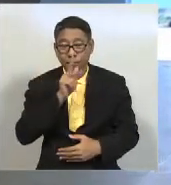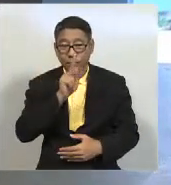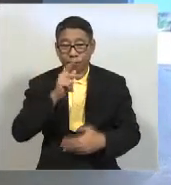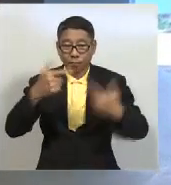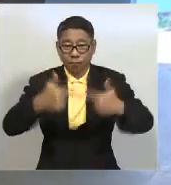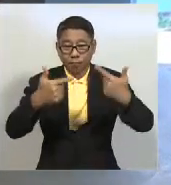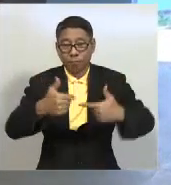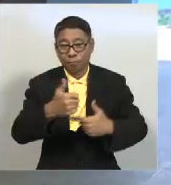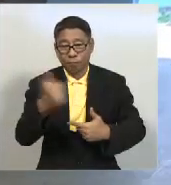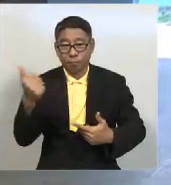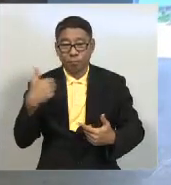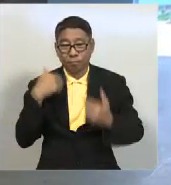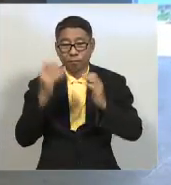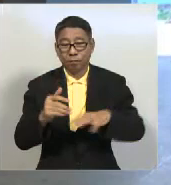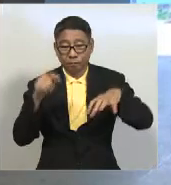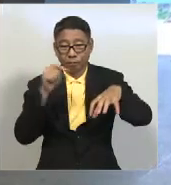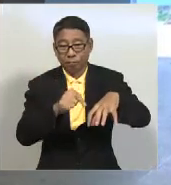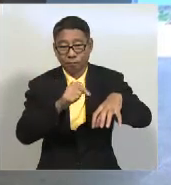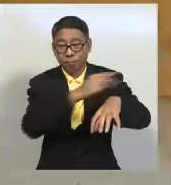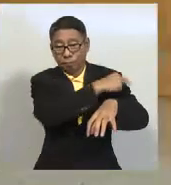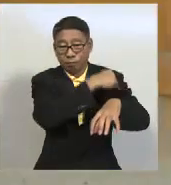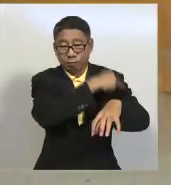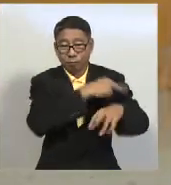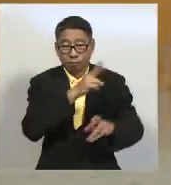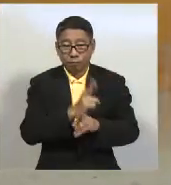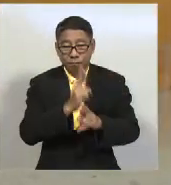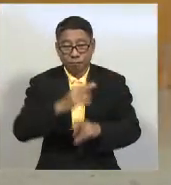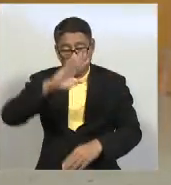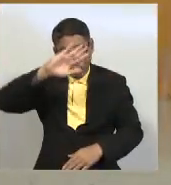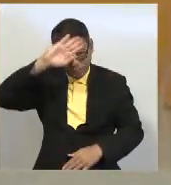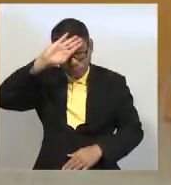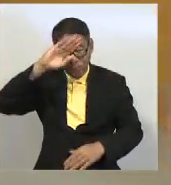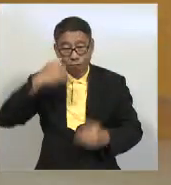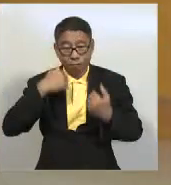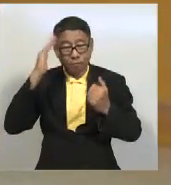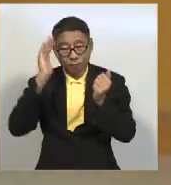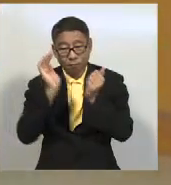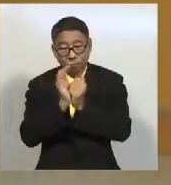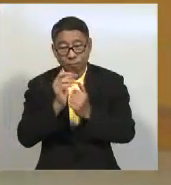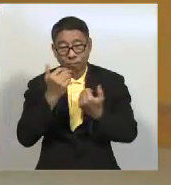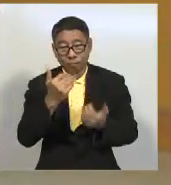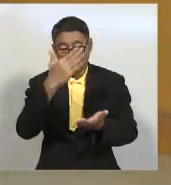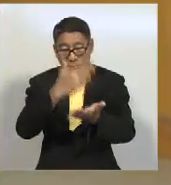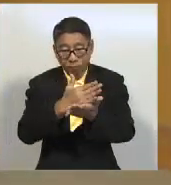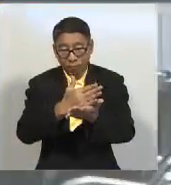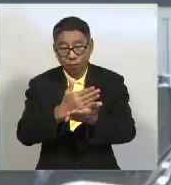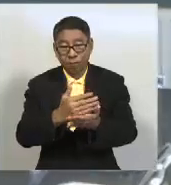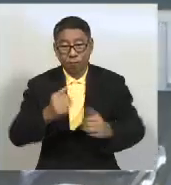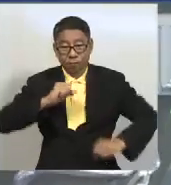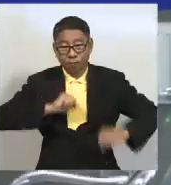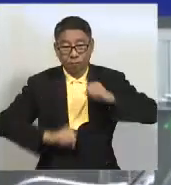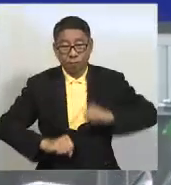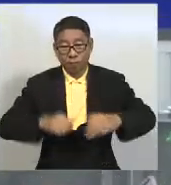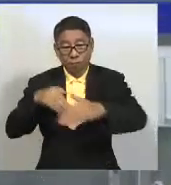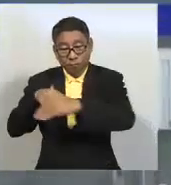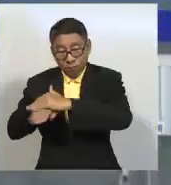เลาะกันที่อื่นเพราะเป็นพื้นที่รักษาคนป่วยแล้วก็เป็นจังหวะที่ตำรวจได้เข้ามาระงับเหตุทำให้กลุ่มวัยรุ่นพว